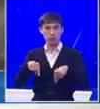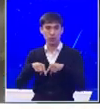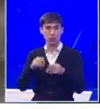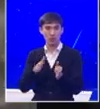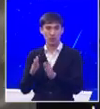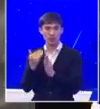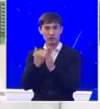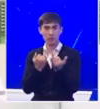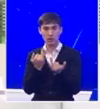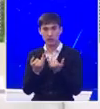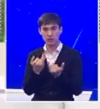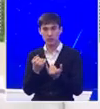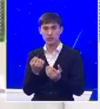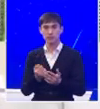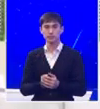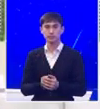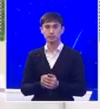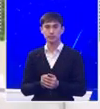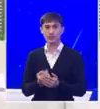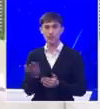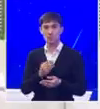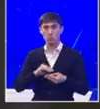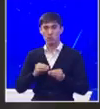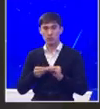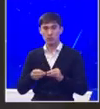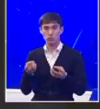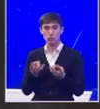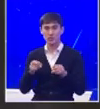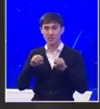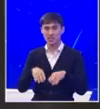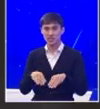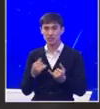нормативам договорились, социальные объекты. Нам проблемы нужно решать с